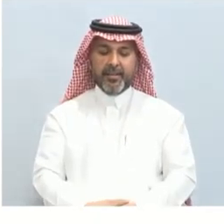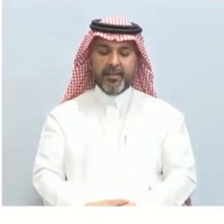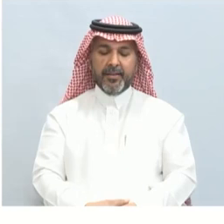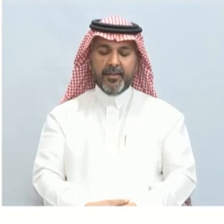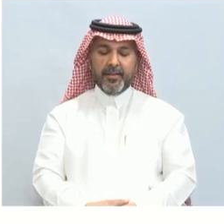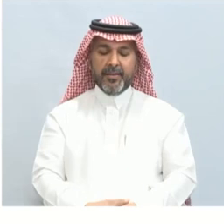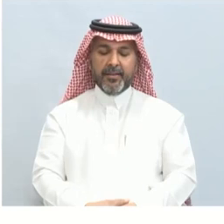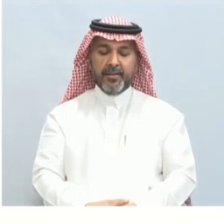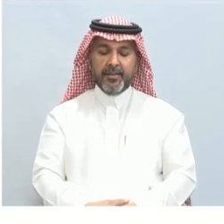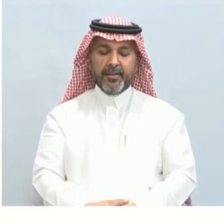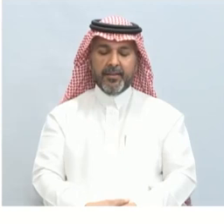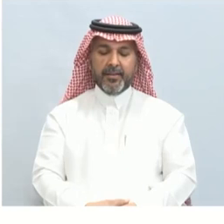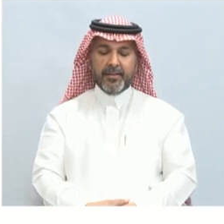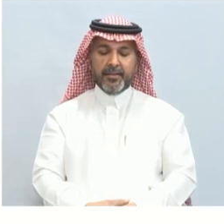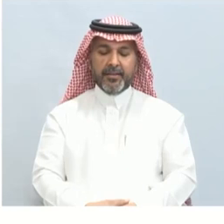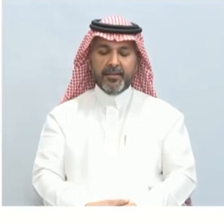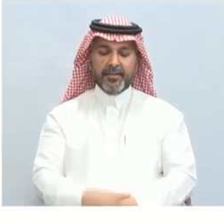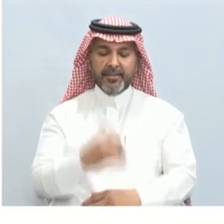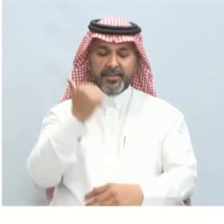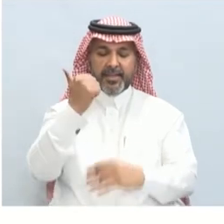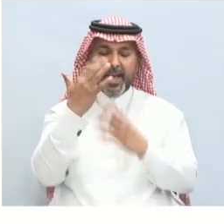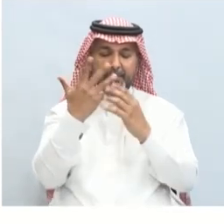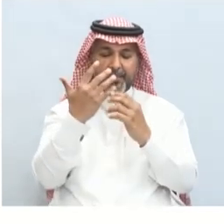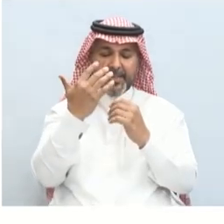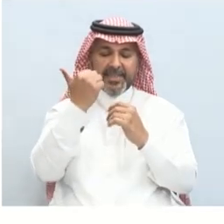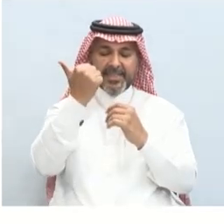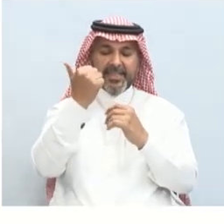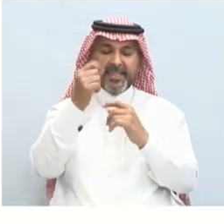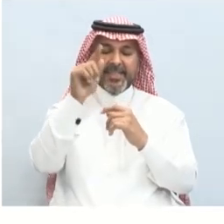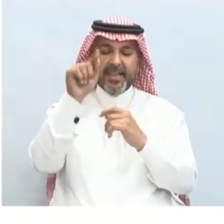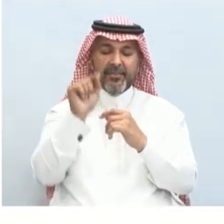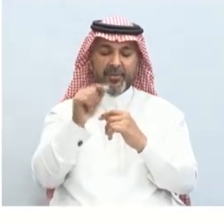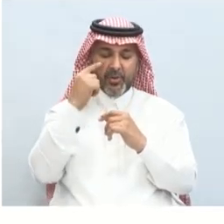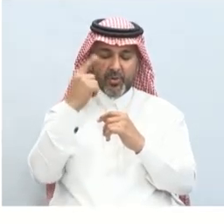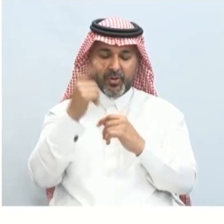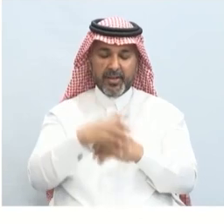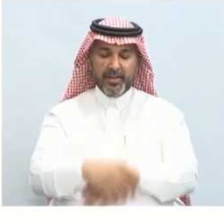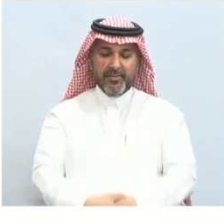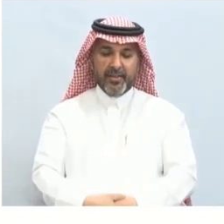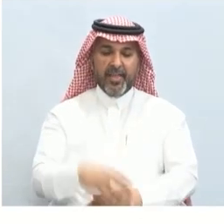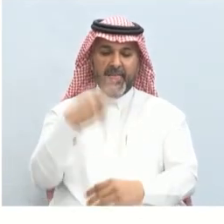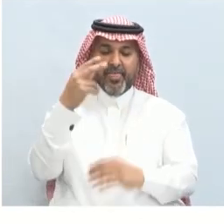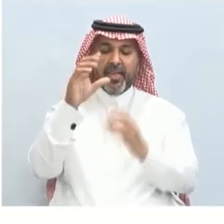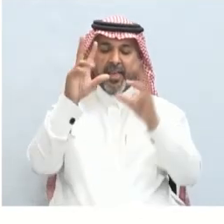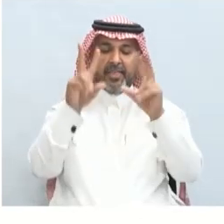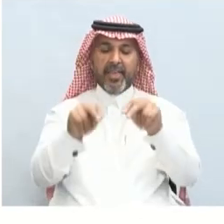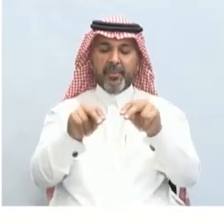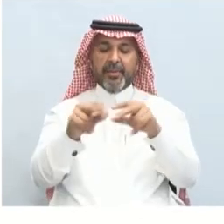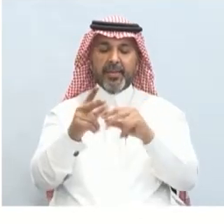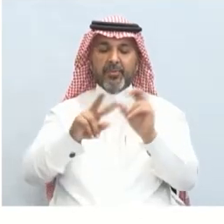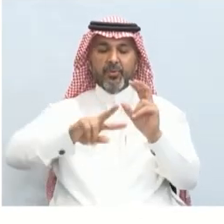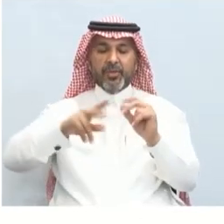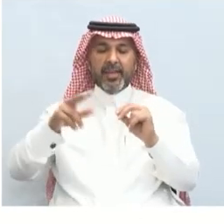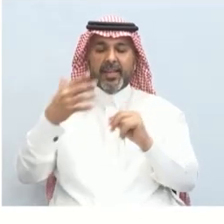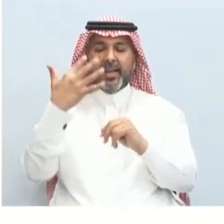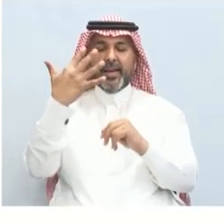العامه حيكون عندك سته فكتوريا وفي عناصر الحادثه اذا انت ثبتت الاثنين كم عندك عنصر ممكن انت تغير في ما